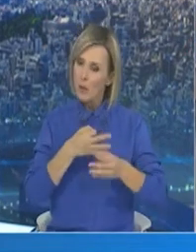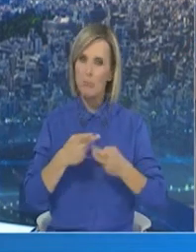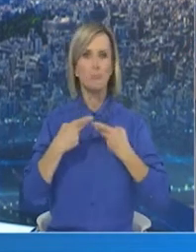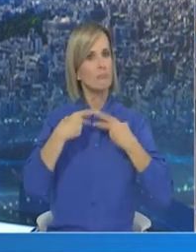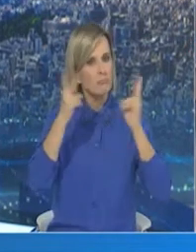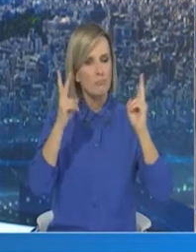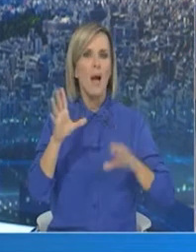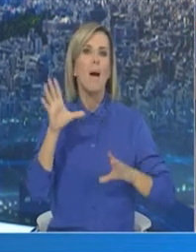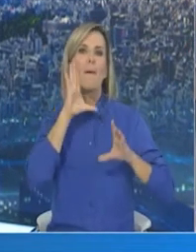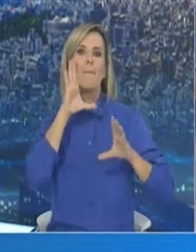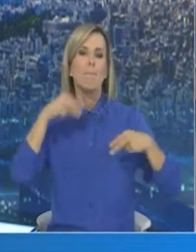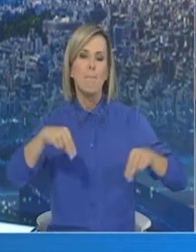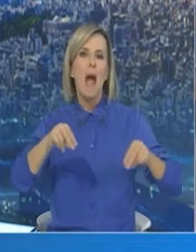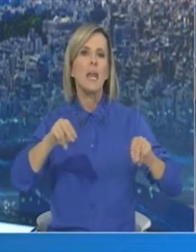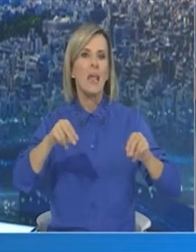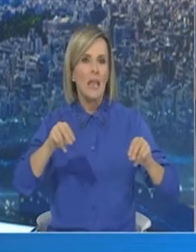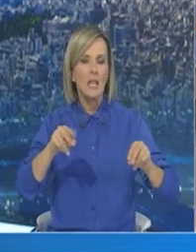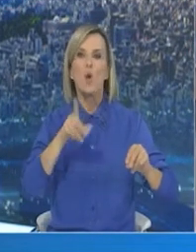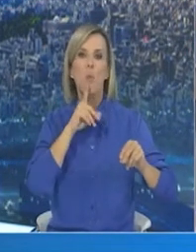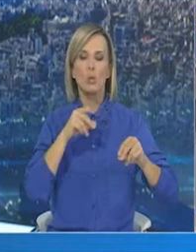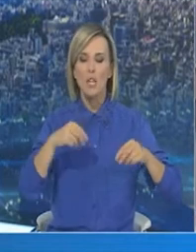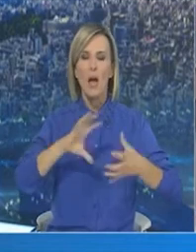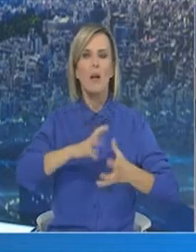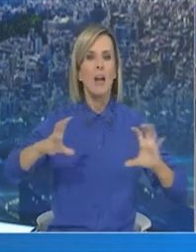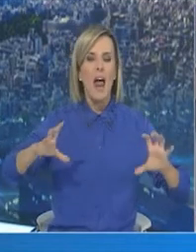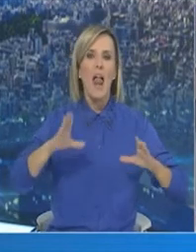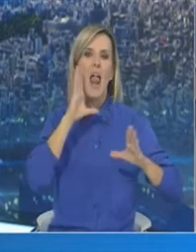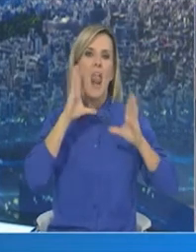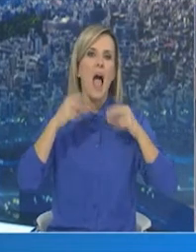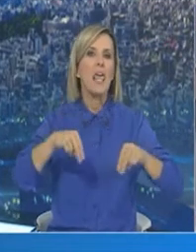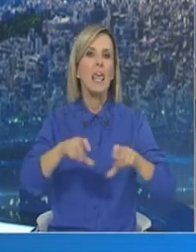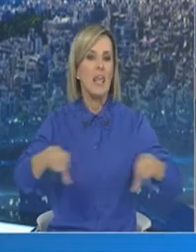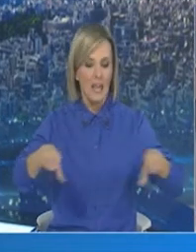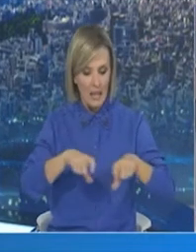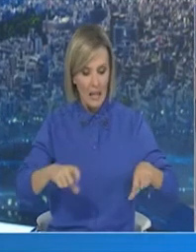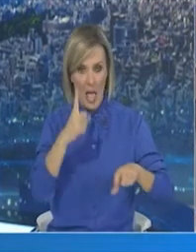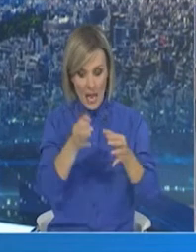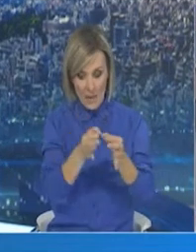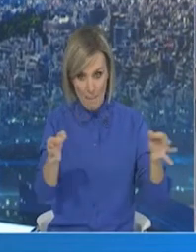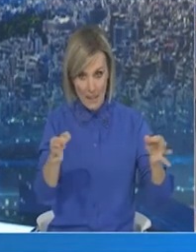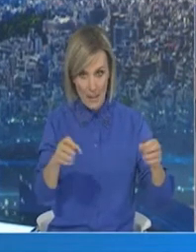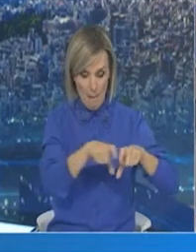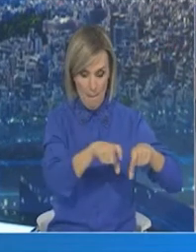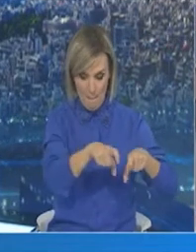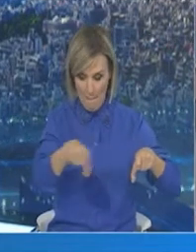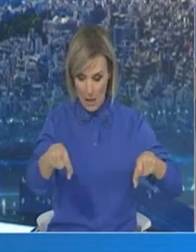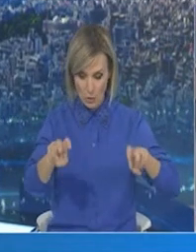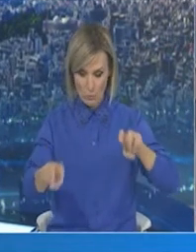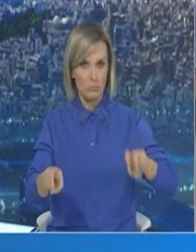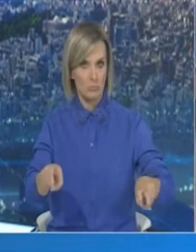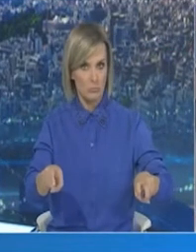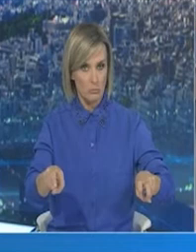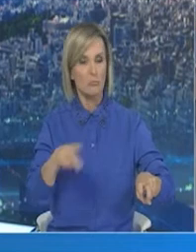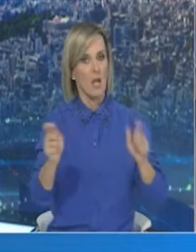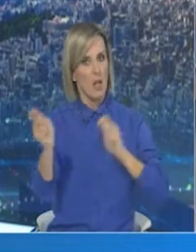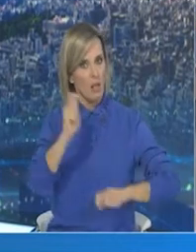εμποροπανηγύρεων με το πρωτόκολλο λειτουργίας των λαϊκών. Εξαιρείται ο περιορισμός της ελάχιστης απόστασης ενός μέτρου μεταξύ των πάγκων πόλης, όταν αυτή είναι μέρος συνεχούς